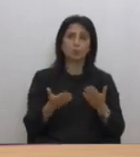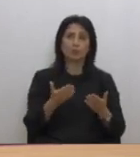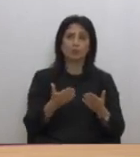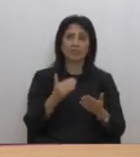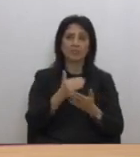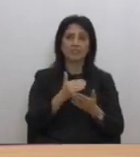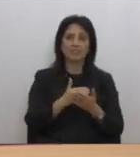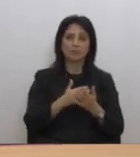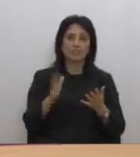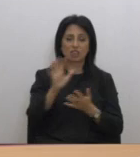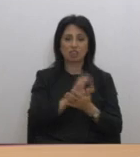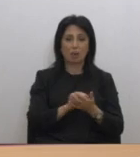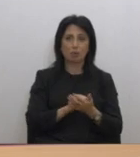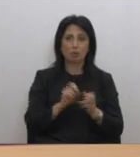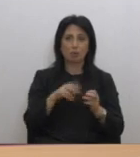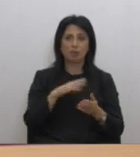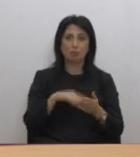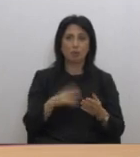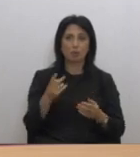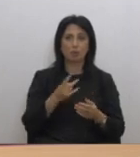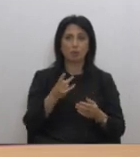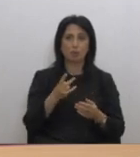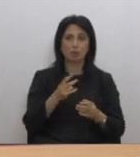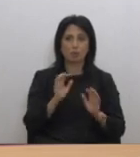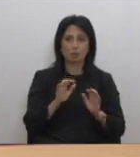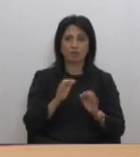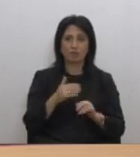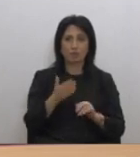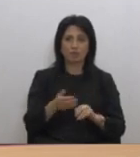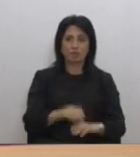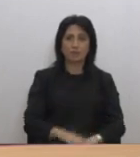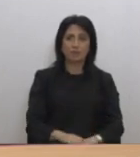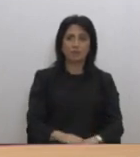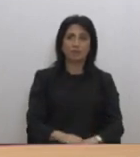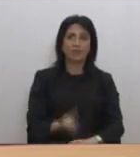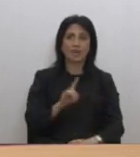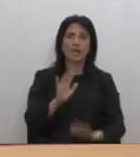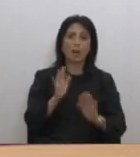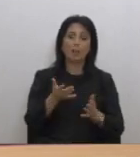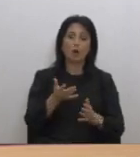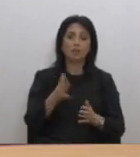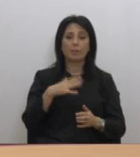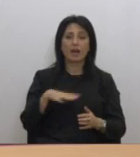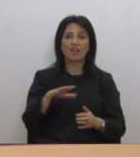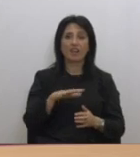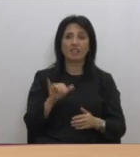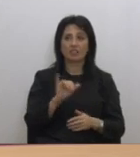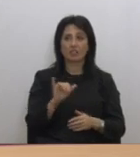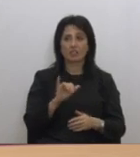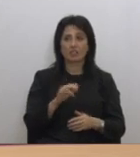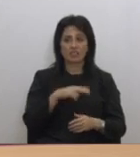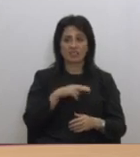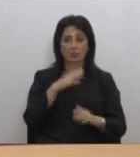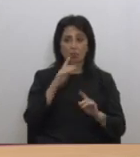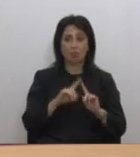სისტემა ჩამოშალა, რომელიც უსაფრთხოებას უნდა უზრუნველყოფდეს. რა მოხდებოდა ქვეყანაში, სადაც